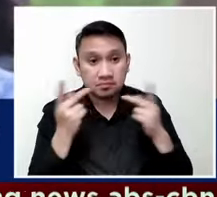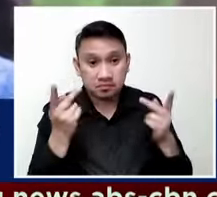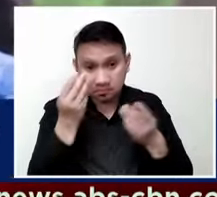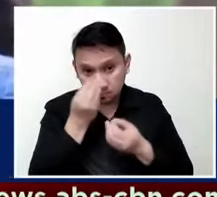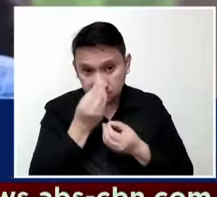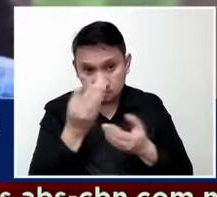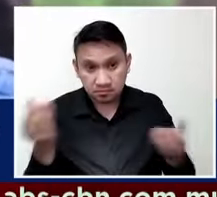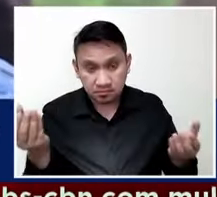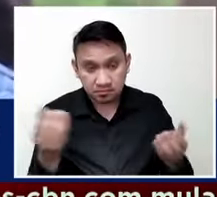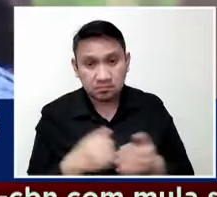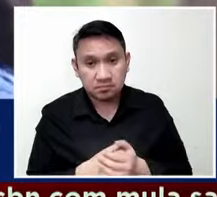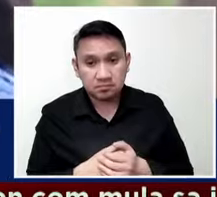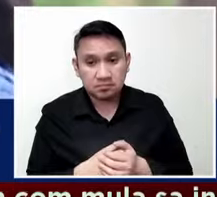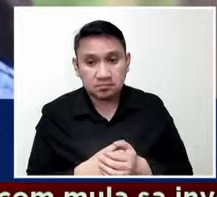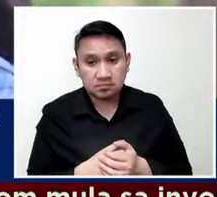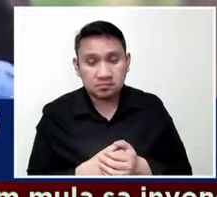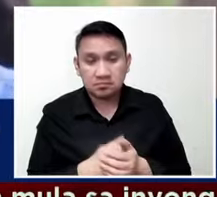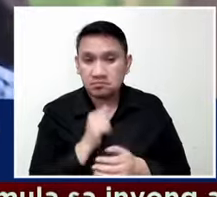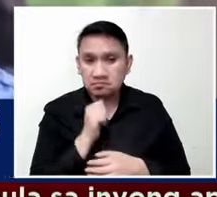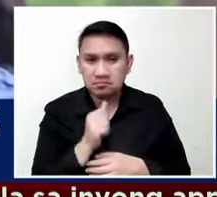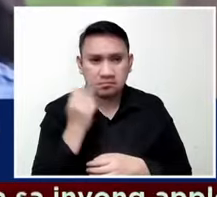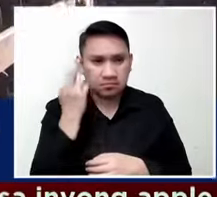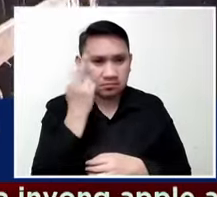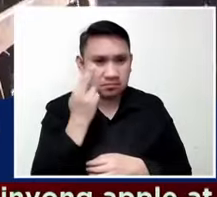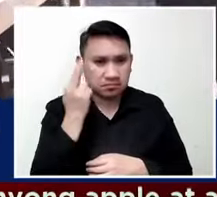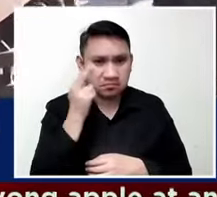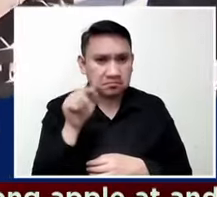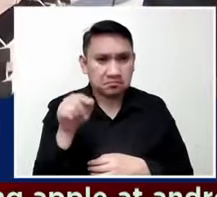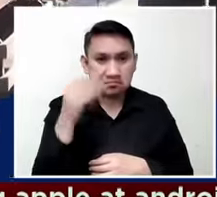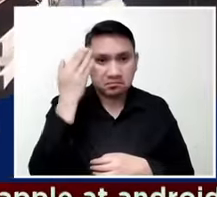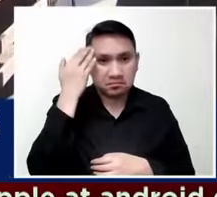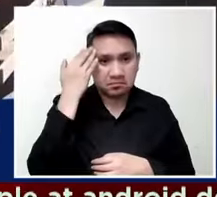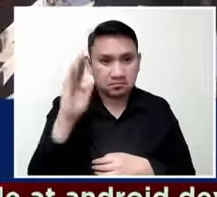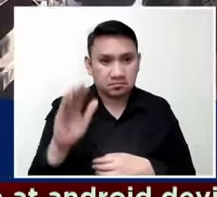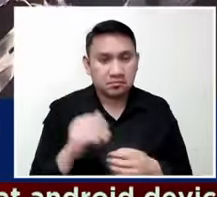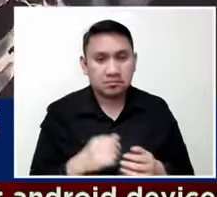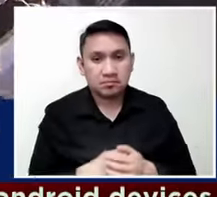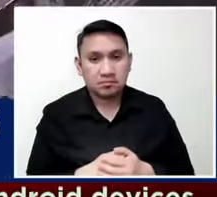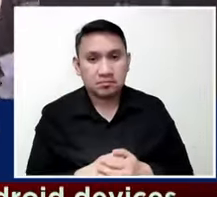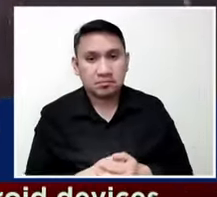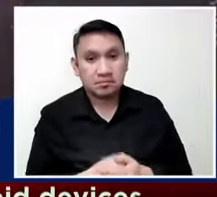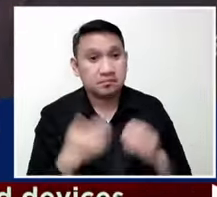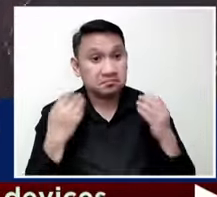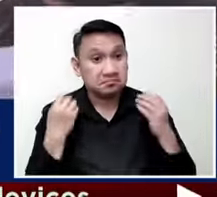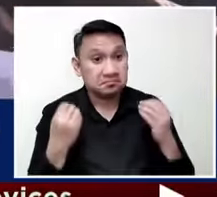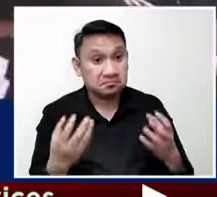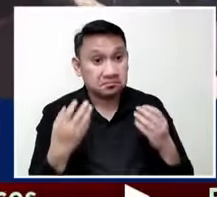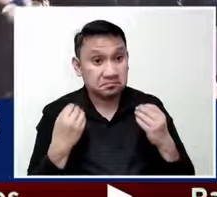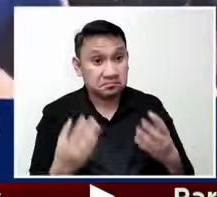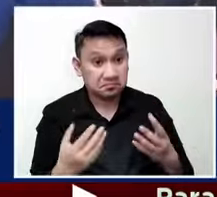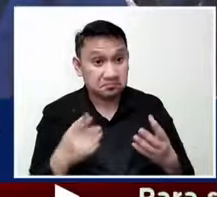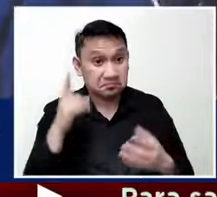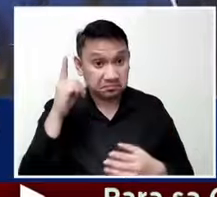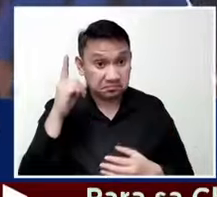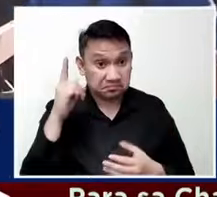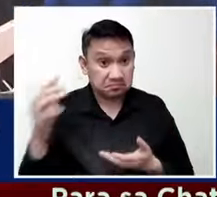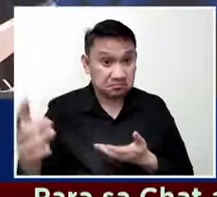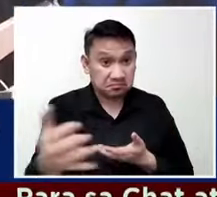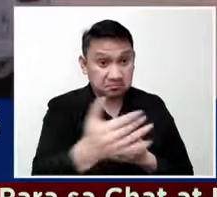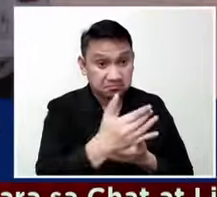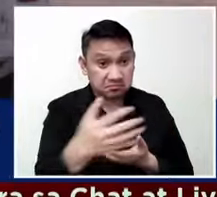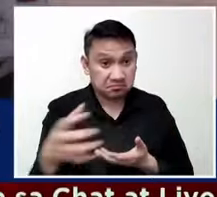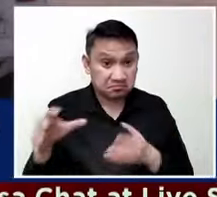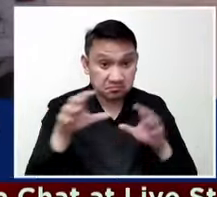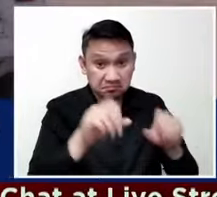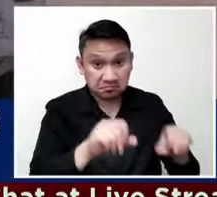So hindi ho dahilan yun na hindi nila alam. Sa dami ng mga nahuli, lalo na ang e-trike gaya ng mga